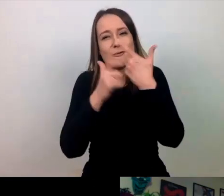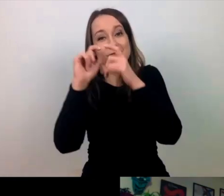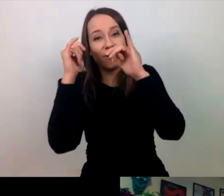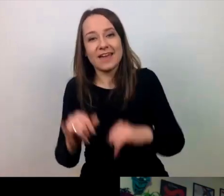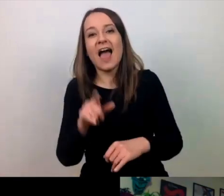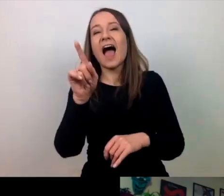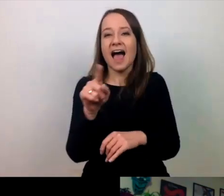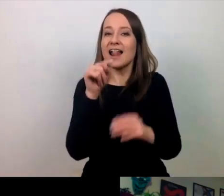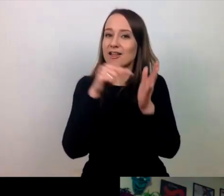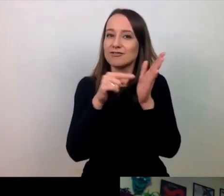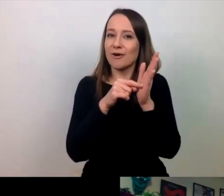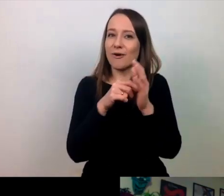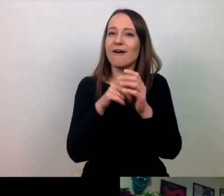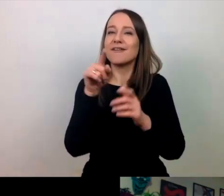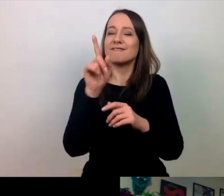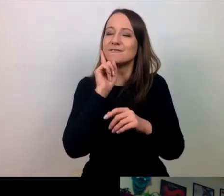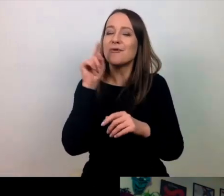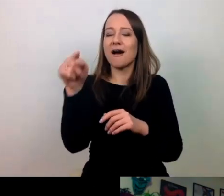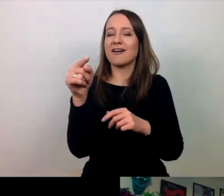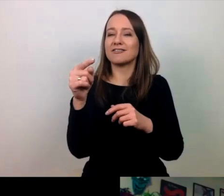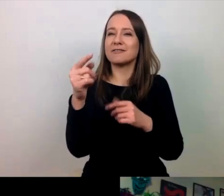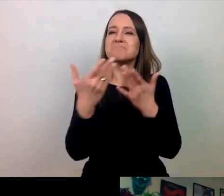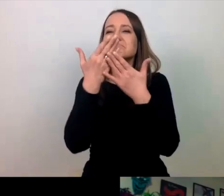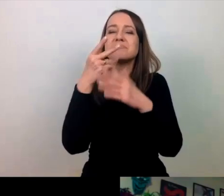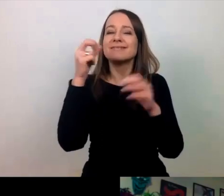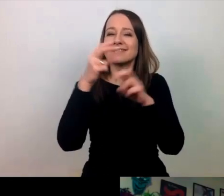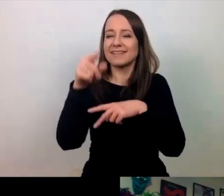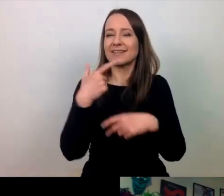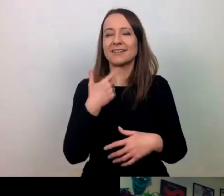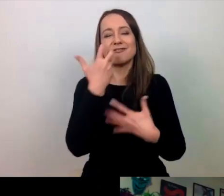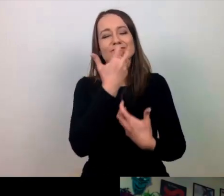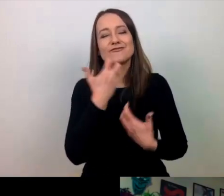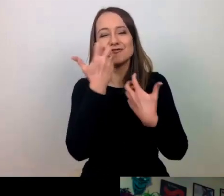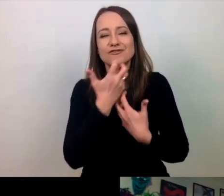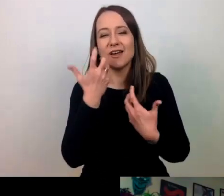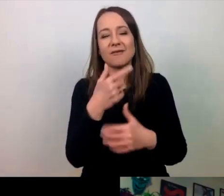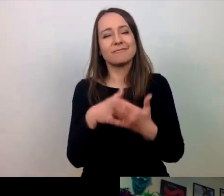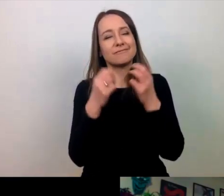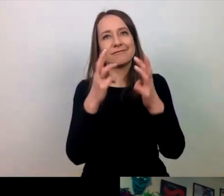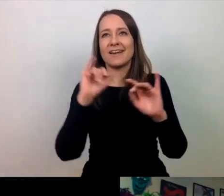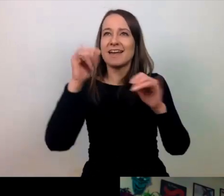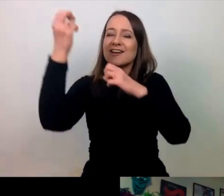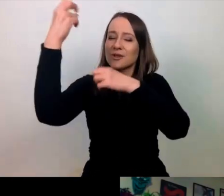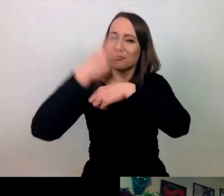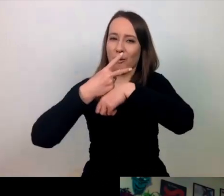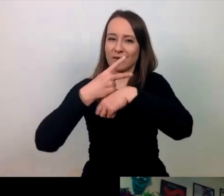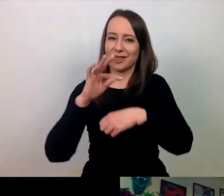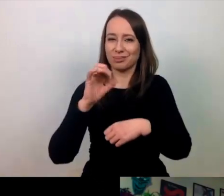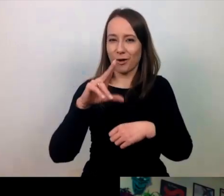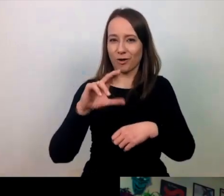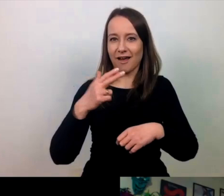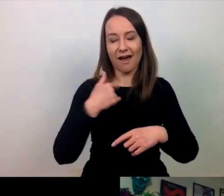doceniam i czasami właśnie te ciepłe, to ciepłe toskańskie słońce mnie